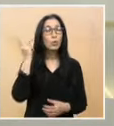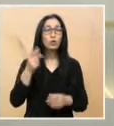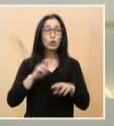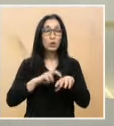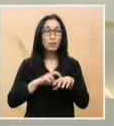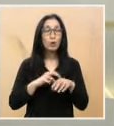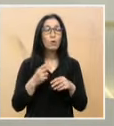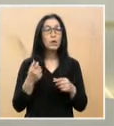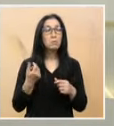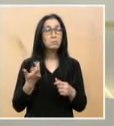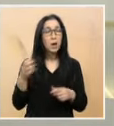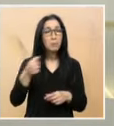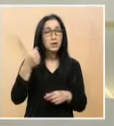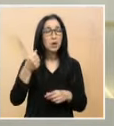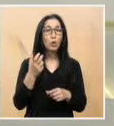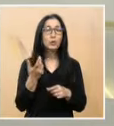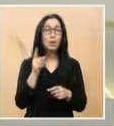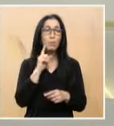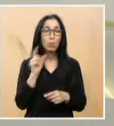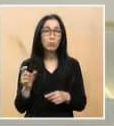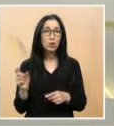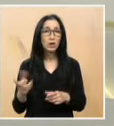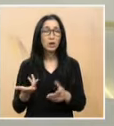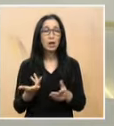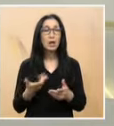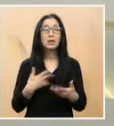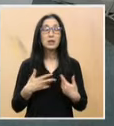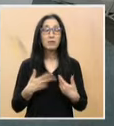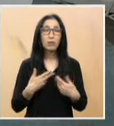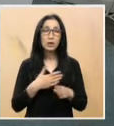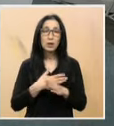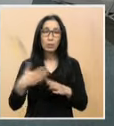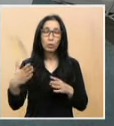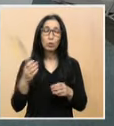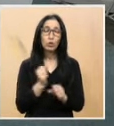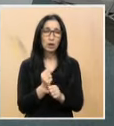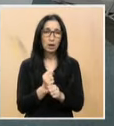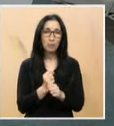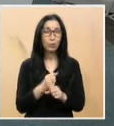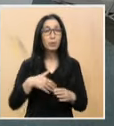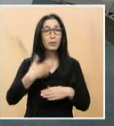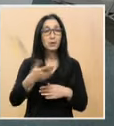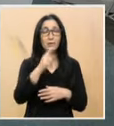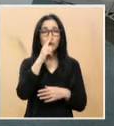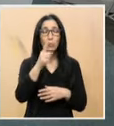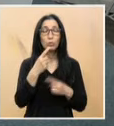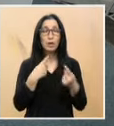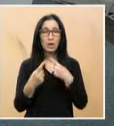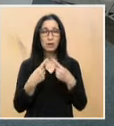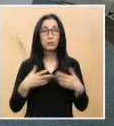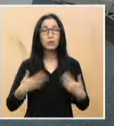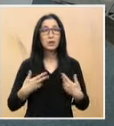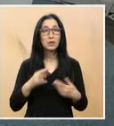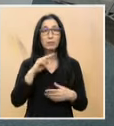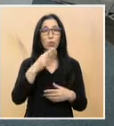Госпожо Димитрова, амбициозни момчета с много конкретна визия за това с какво искат да продължат да се занимават, но през следващите минути на